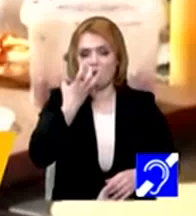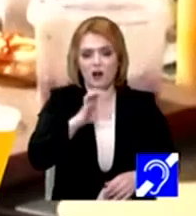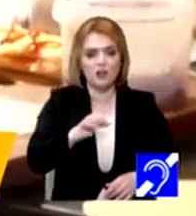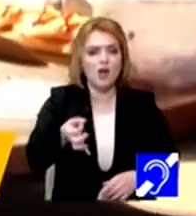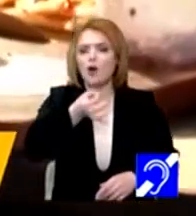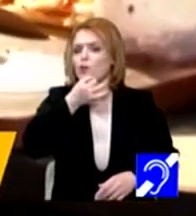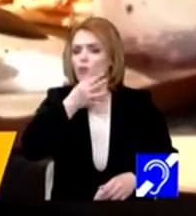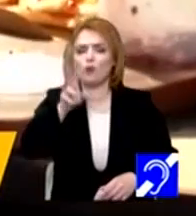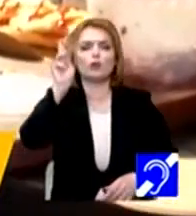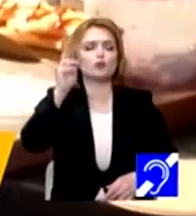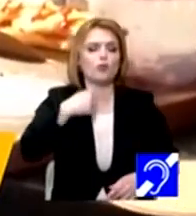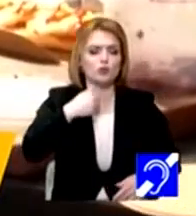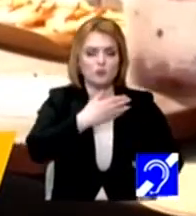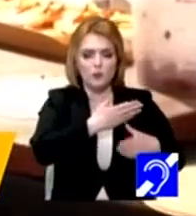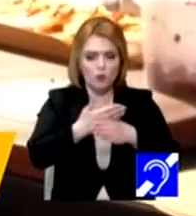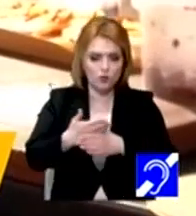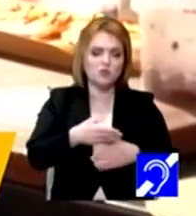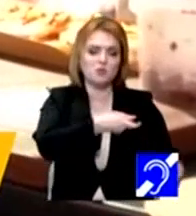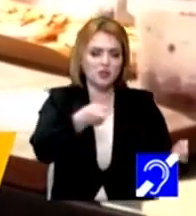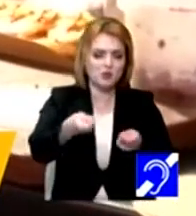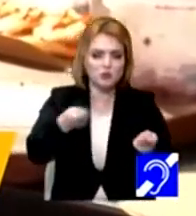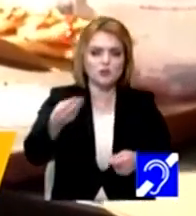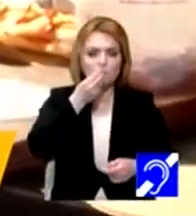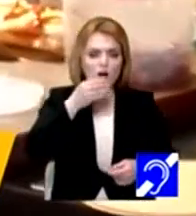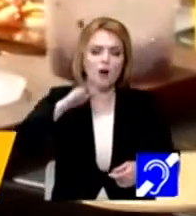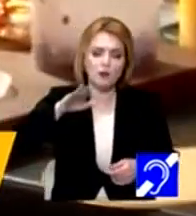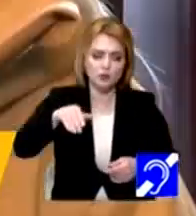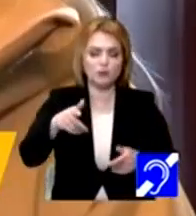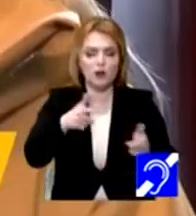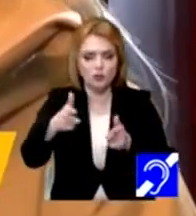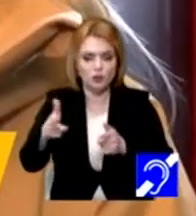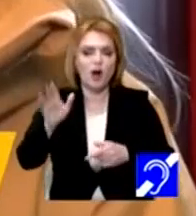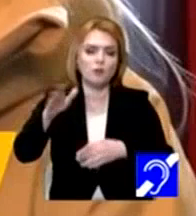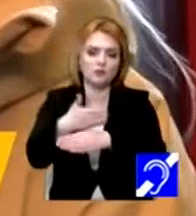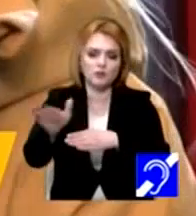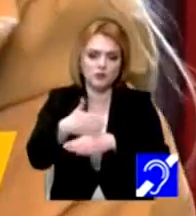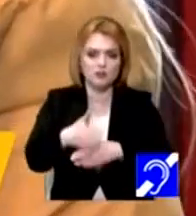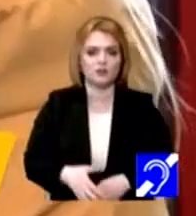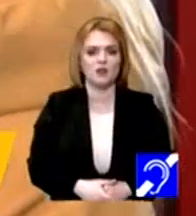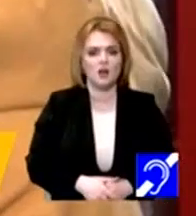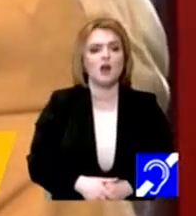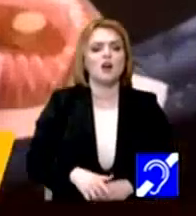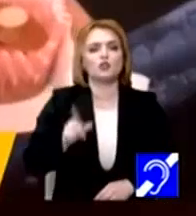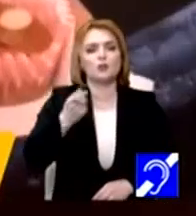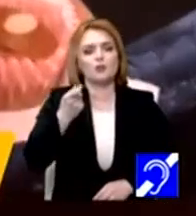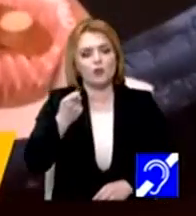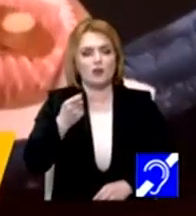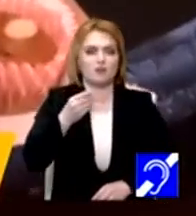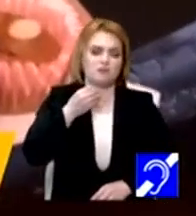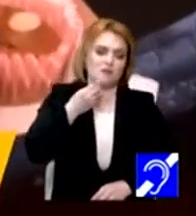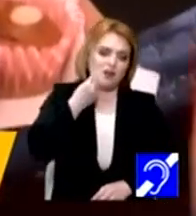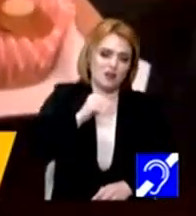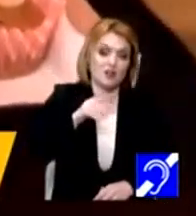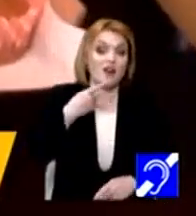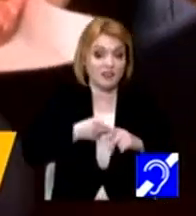este invitat să aducă ingrediente sau preparate care ulterior sunt împărțite. Ca să mai îndulcească puțin aceste zile amare, această